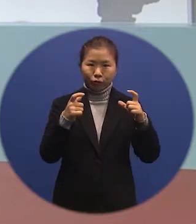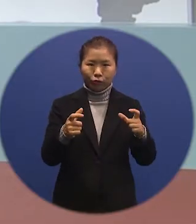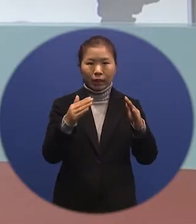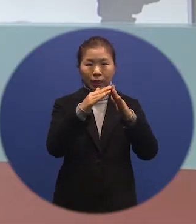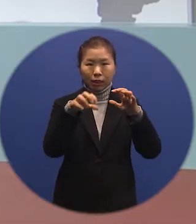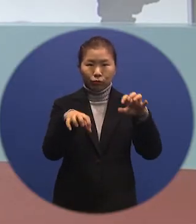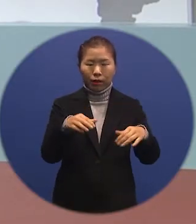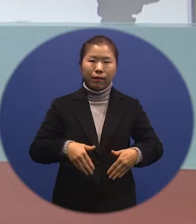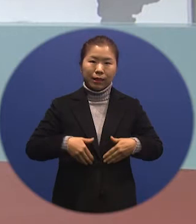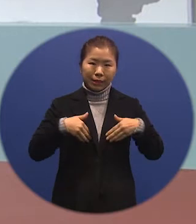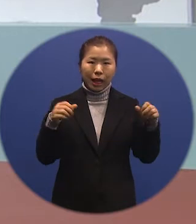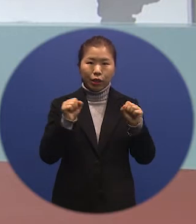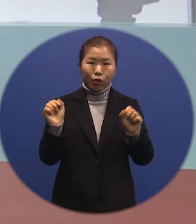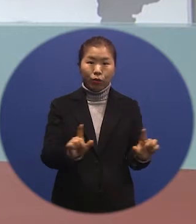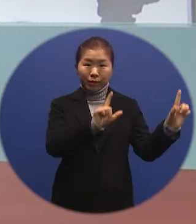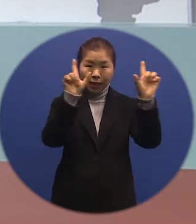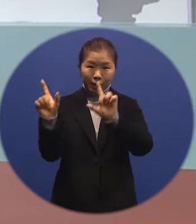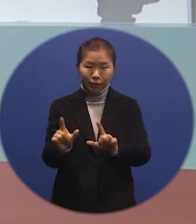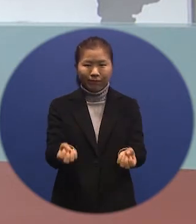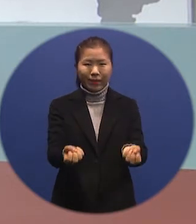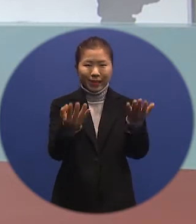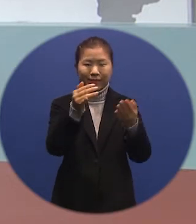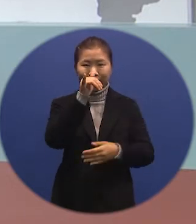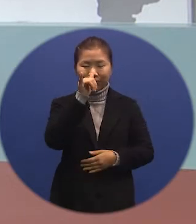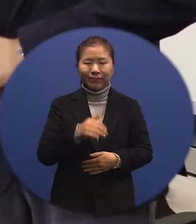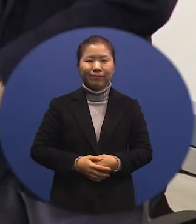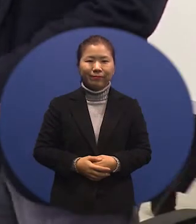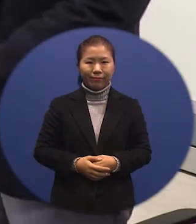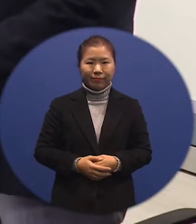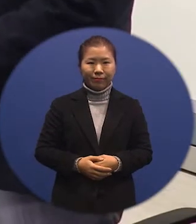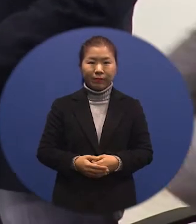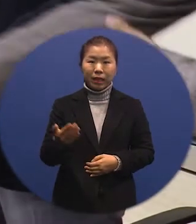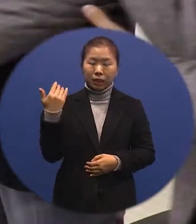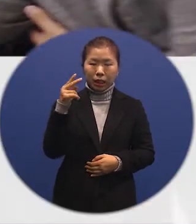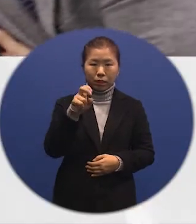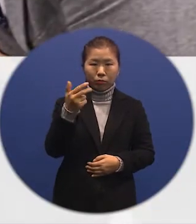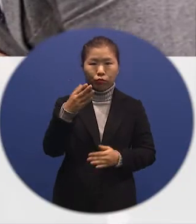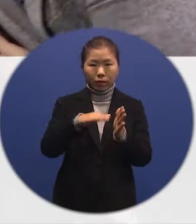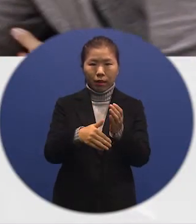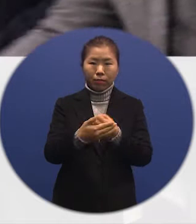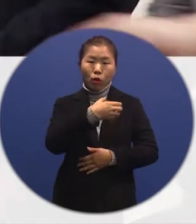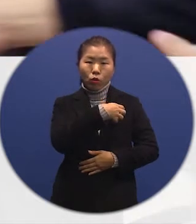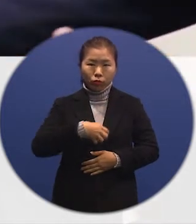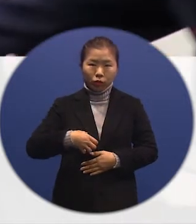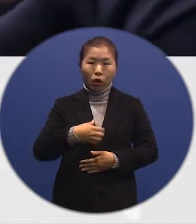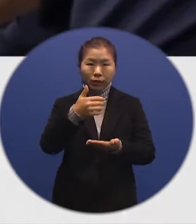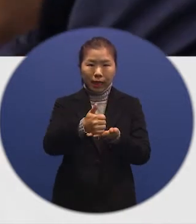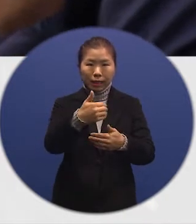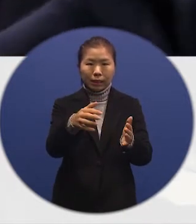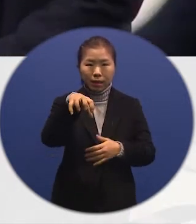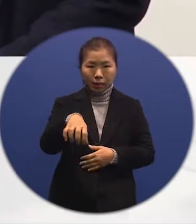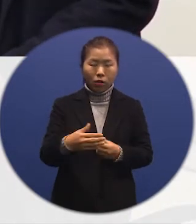은평구에서는 이웃과 따뜻한 겨울을 나기 위한 행사가 개최됐습니다. 지난 29일 은평구청